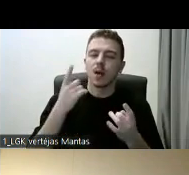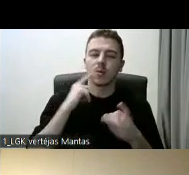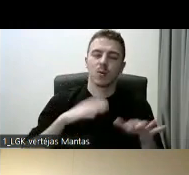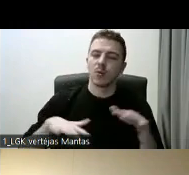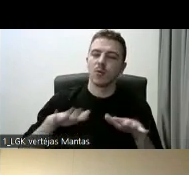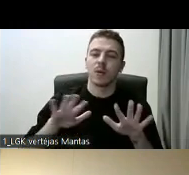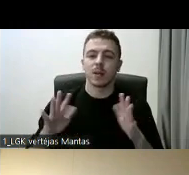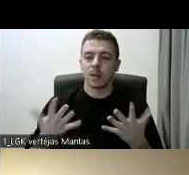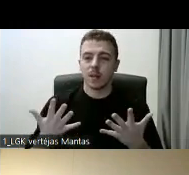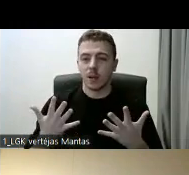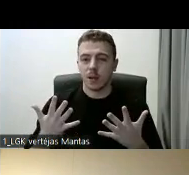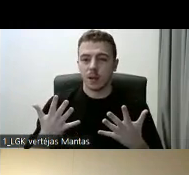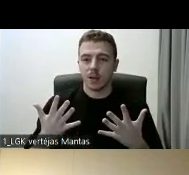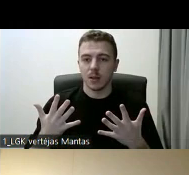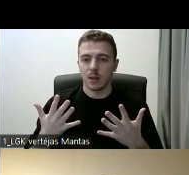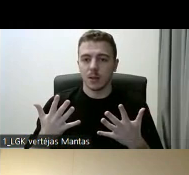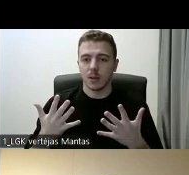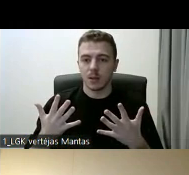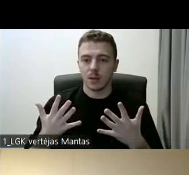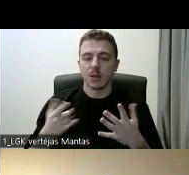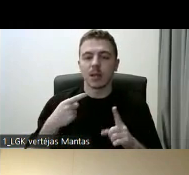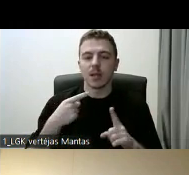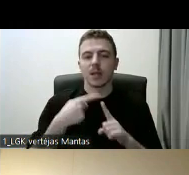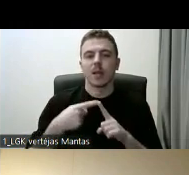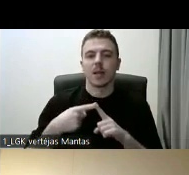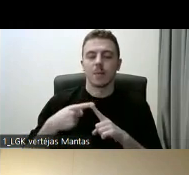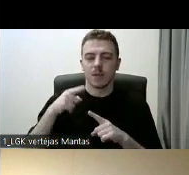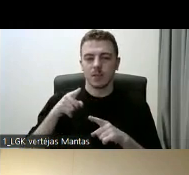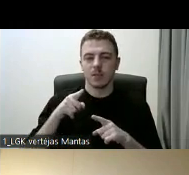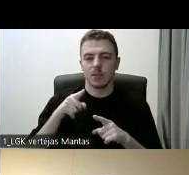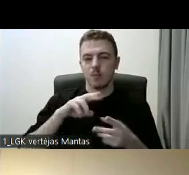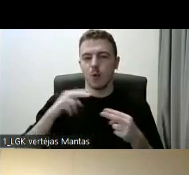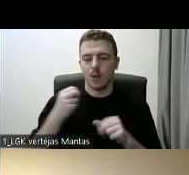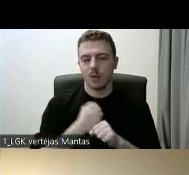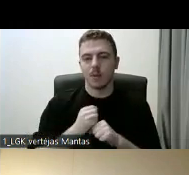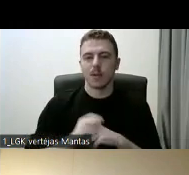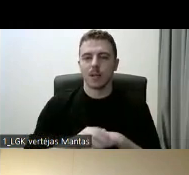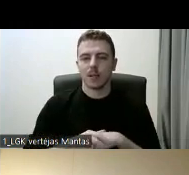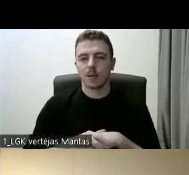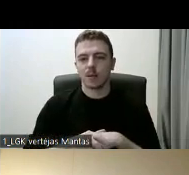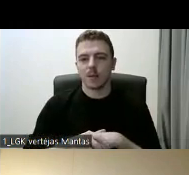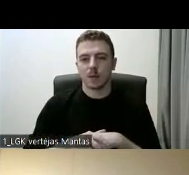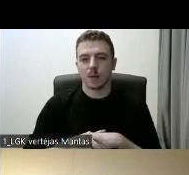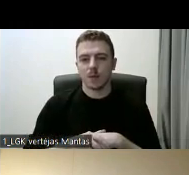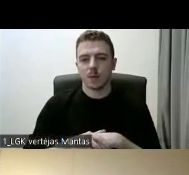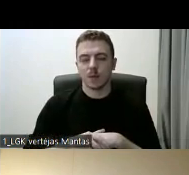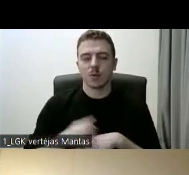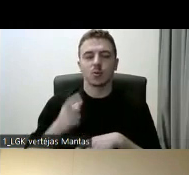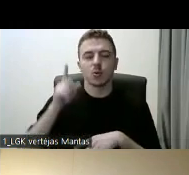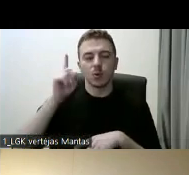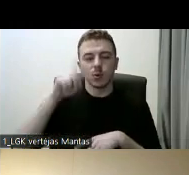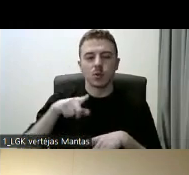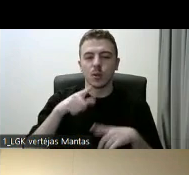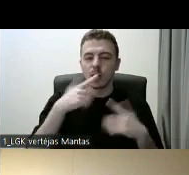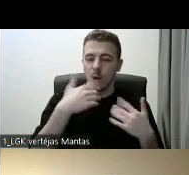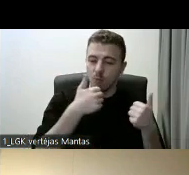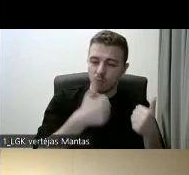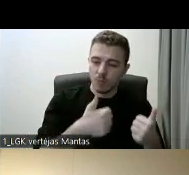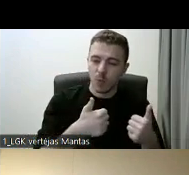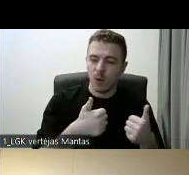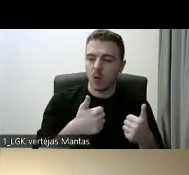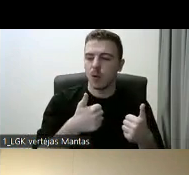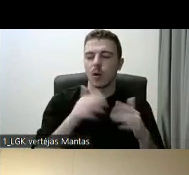kad įgyventumėte dar teigiamesnį pokytį. Ir iš kur žinote, kas pasiteisina, kas veikia gerai, kaip